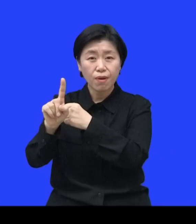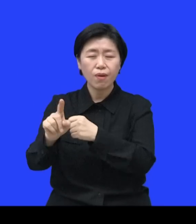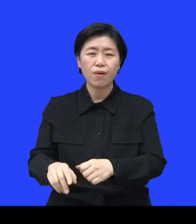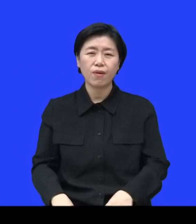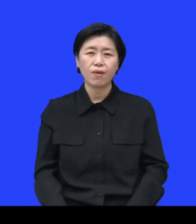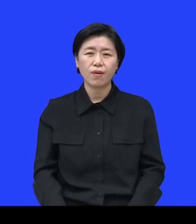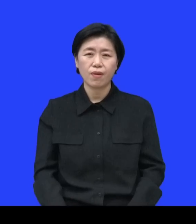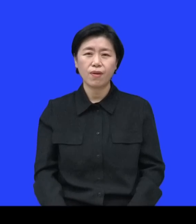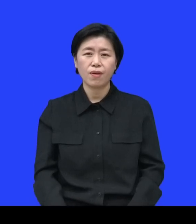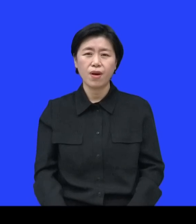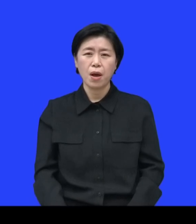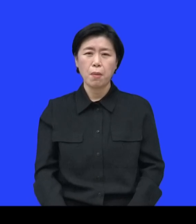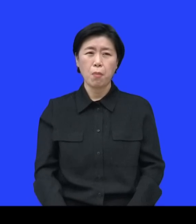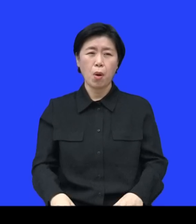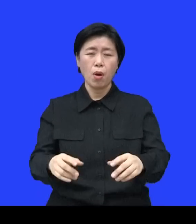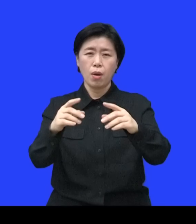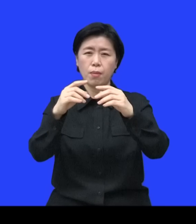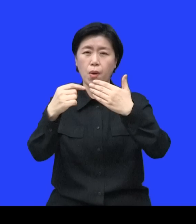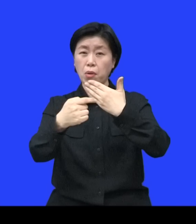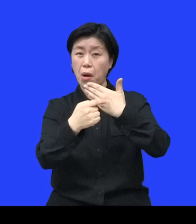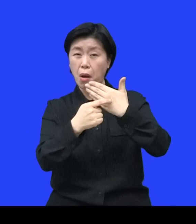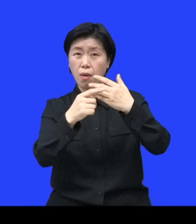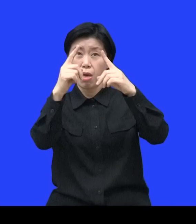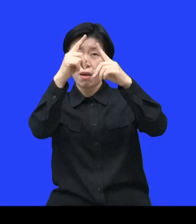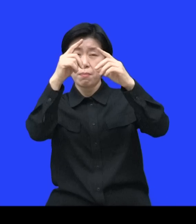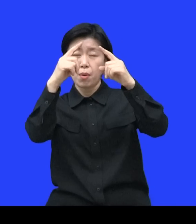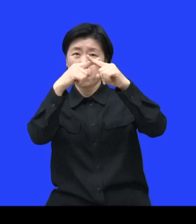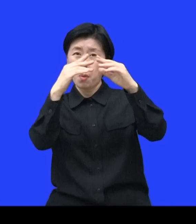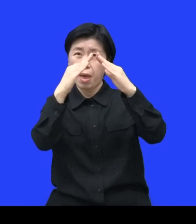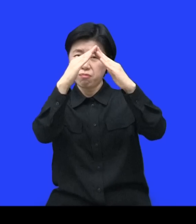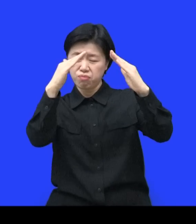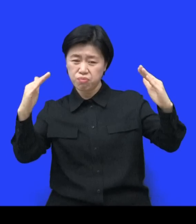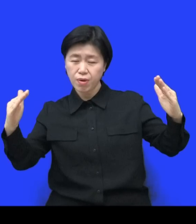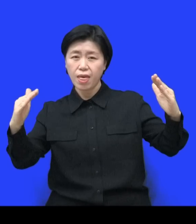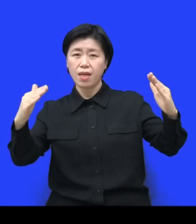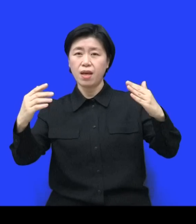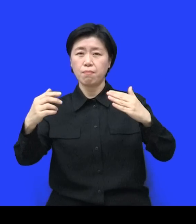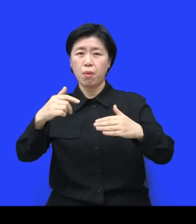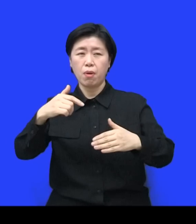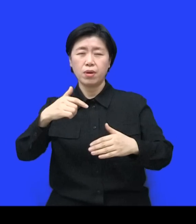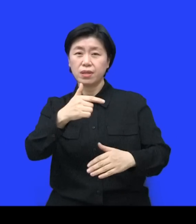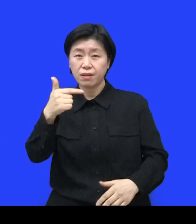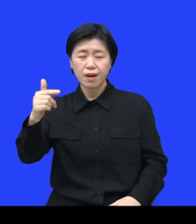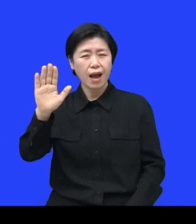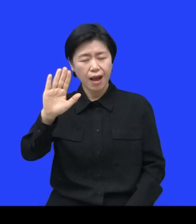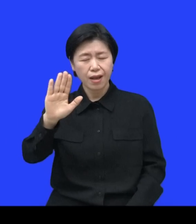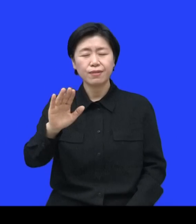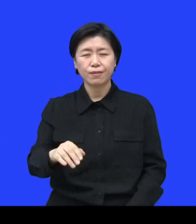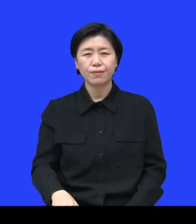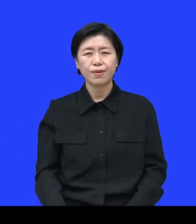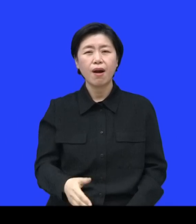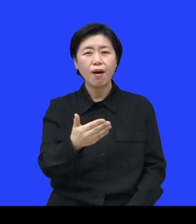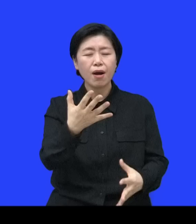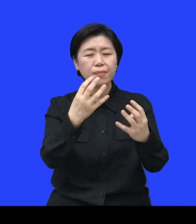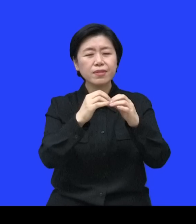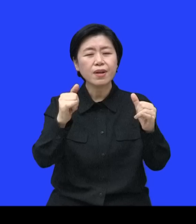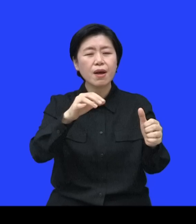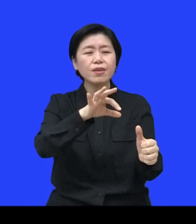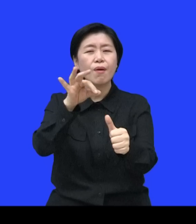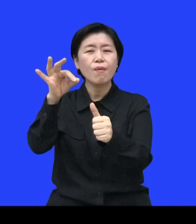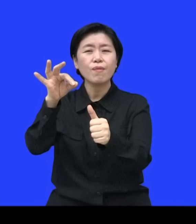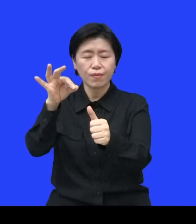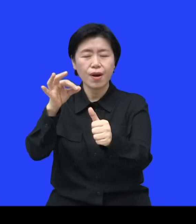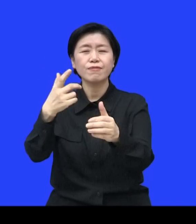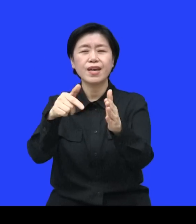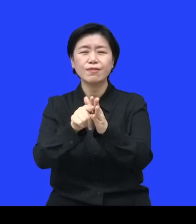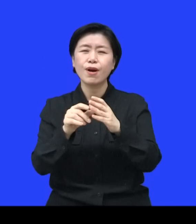아니라 지금 그 한 영혼을 살리는데 눈물을 흘리셨던 그 모습을 우리가 오랫동안 기억하면서 목사님을 응원하고 중보하도록